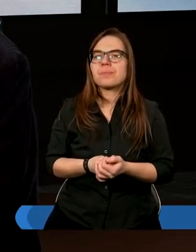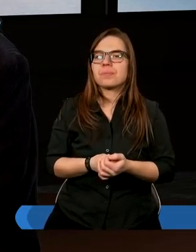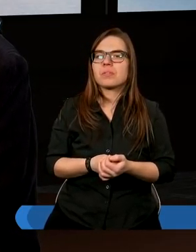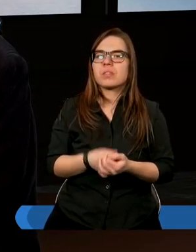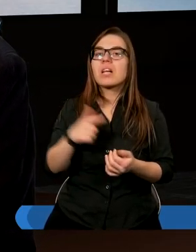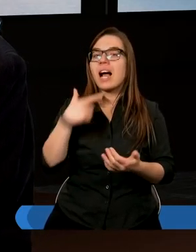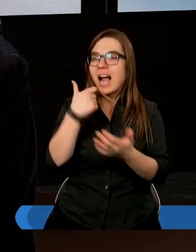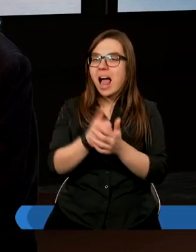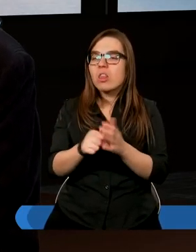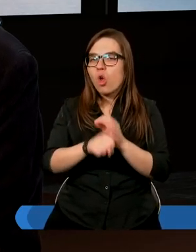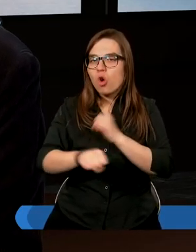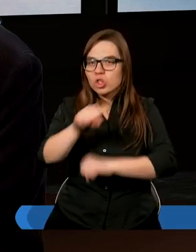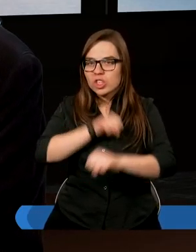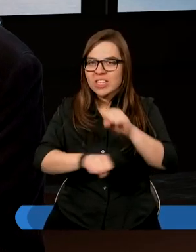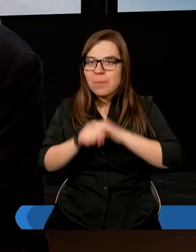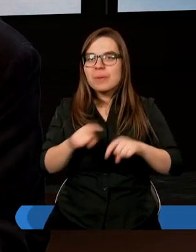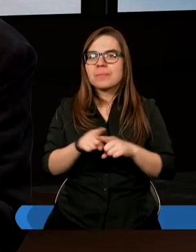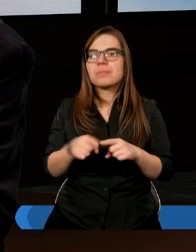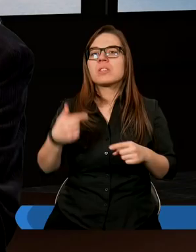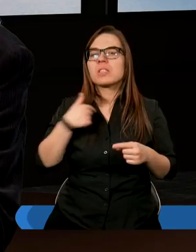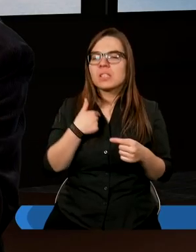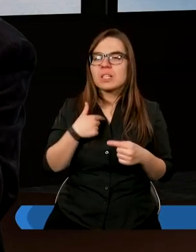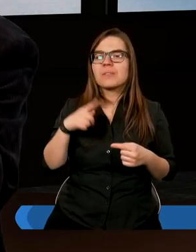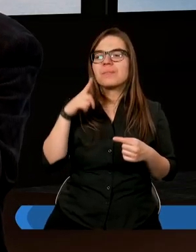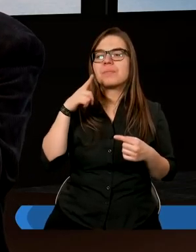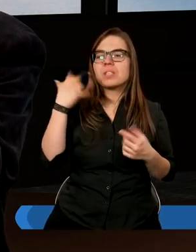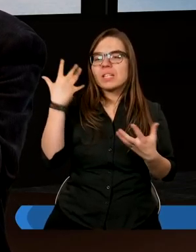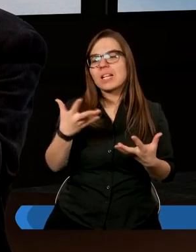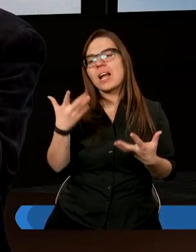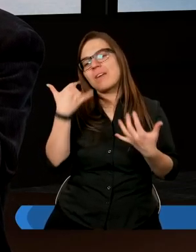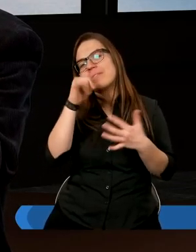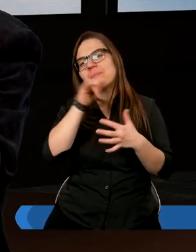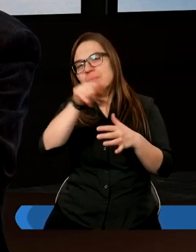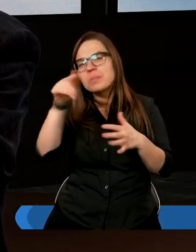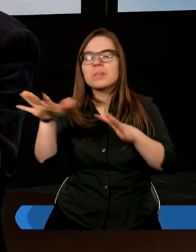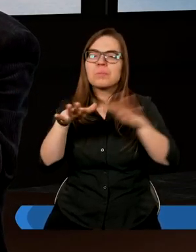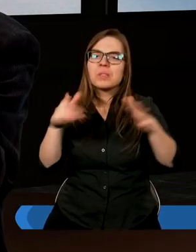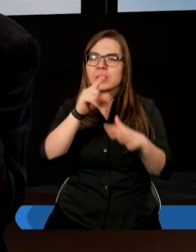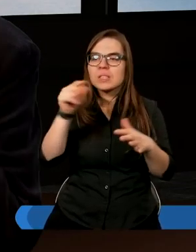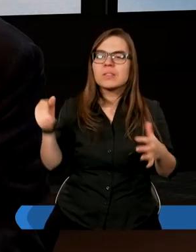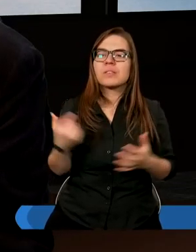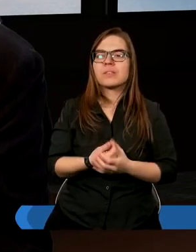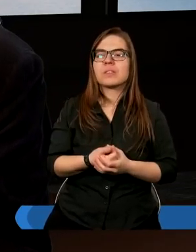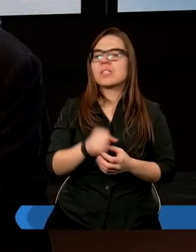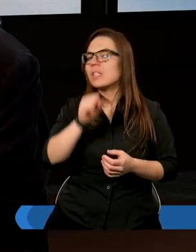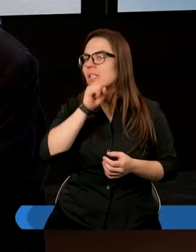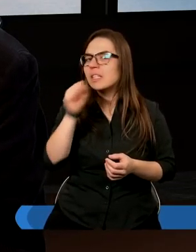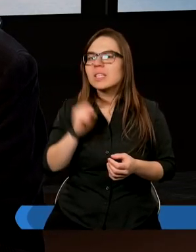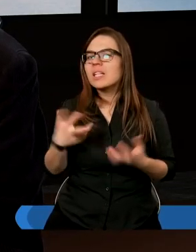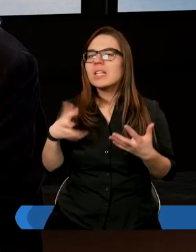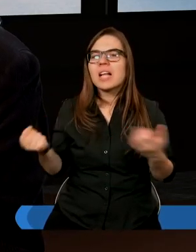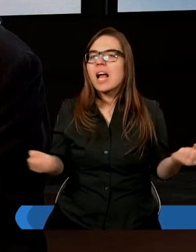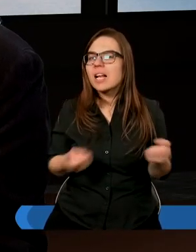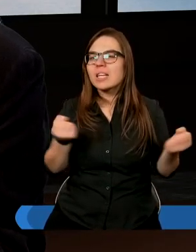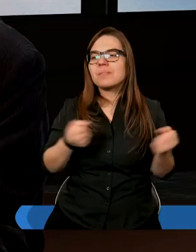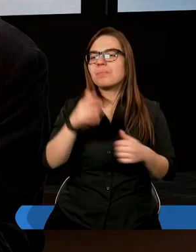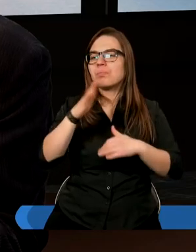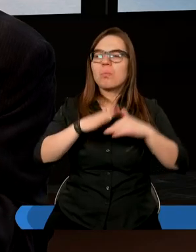Rzymian powiedział ja i do Hiszpanii chcę iść w liście do Koryntian mówi nigdy nie starałem się